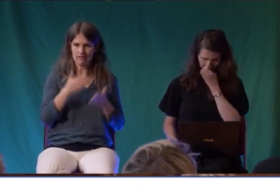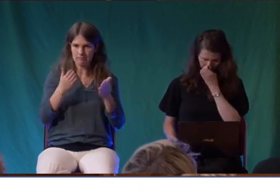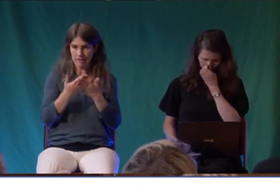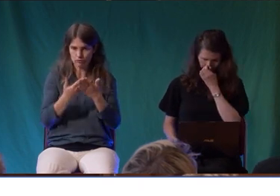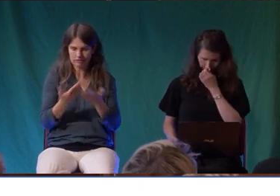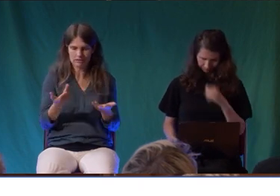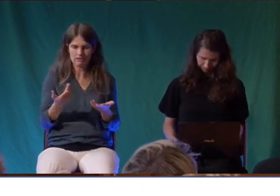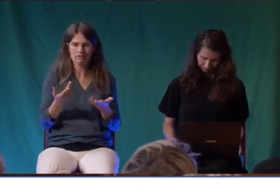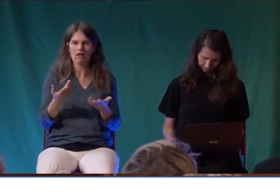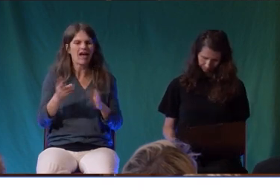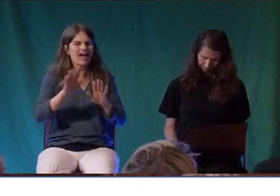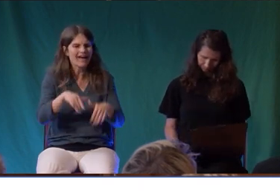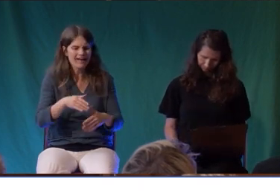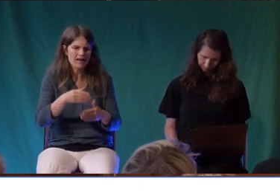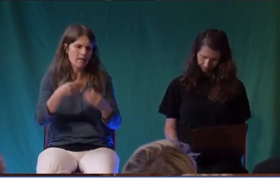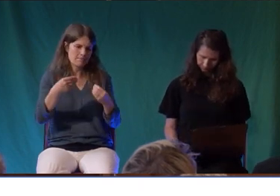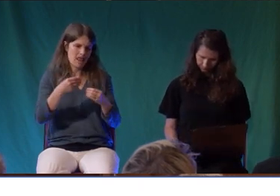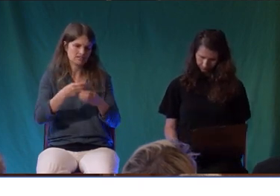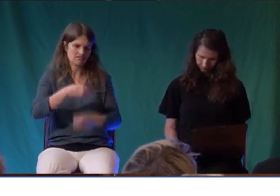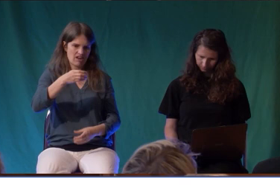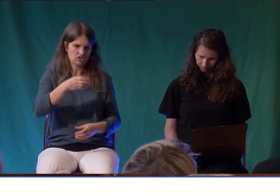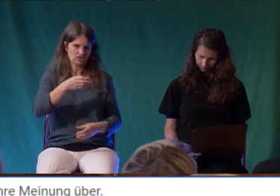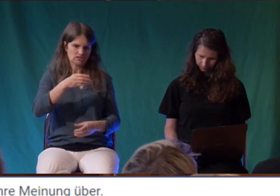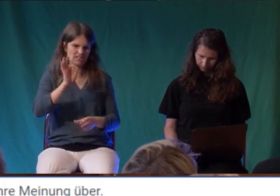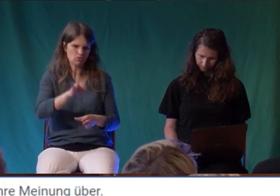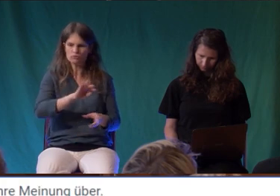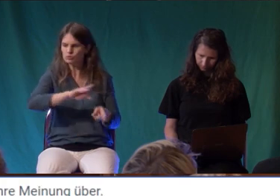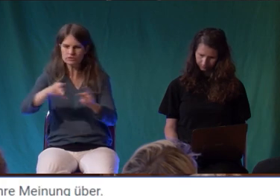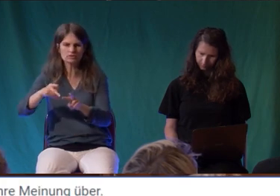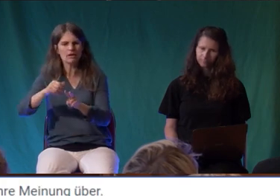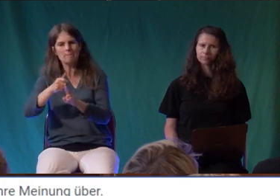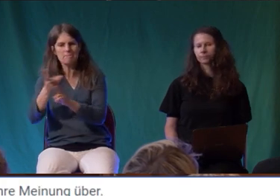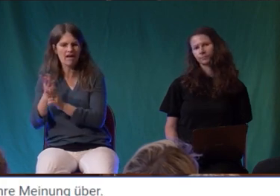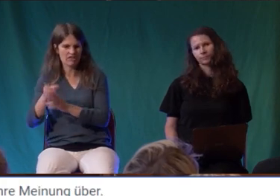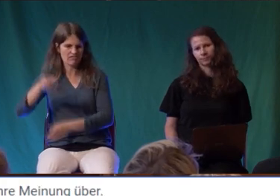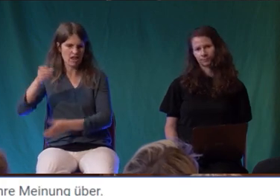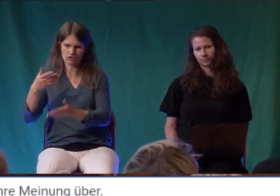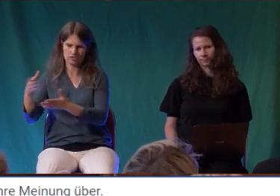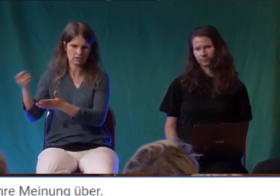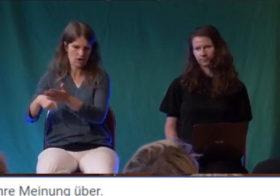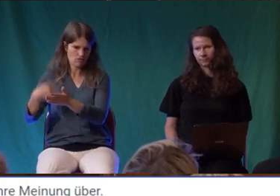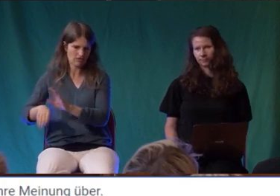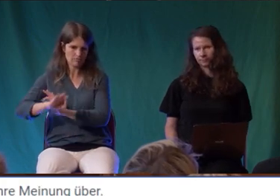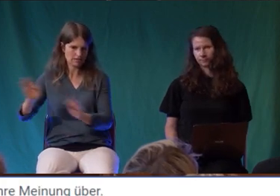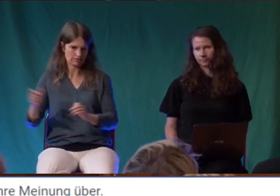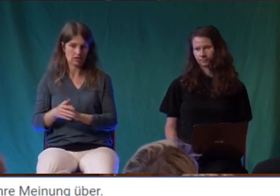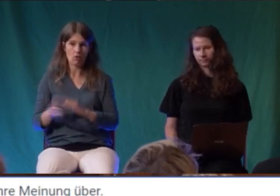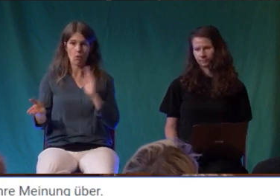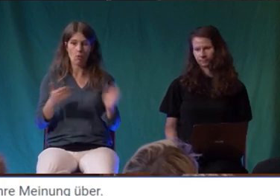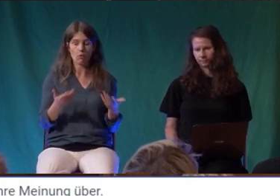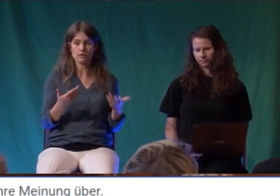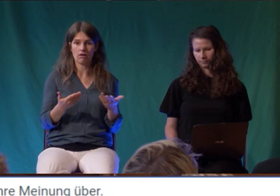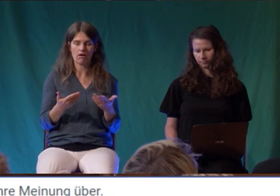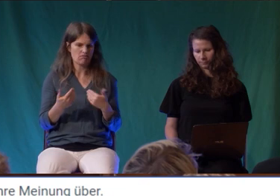sollt nicht immer so viel Plastikflaschen hier benutzen ihr müsst doch mehr wegflaschen benutzen oder ich lasse mein Kind nicht impfen